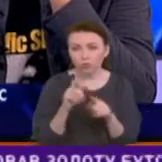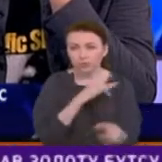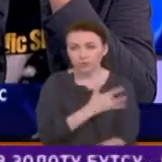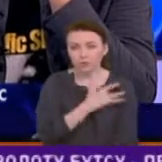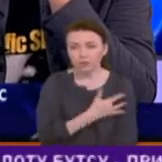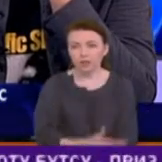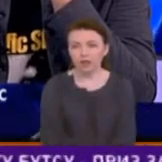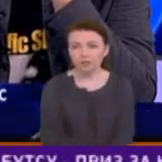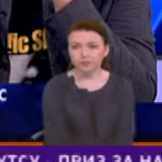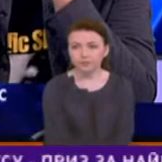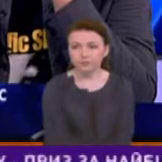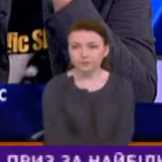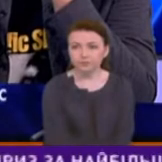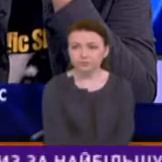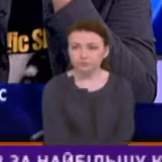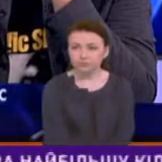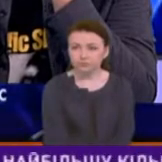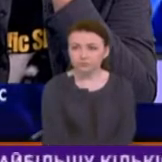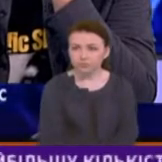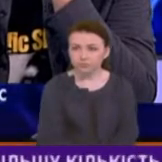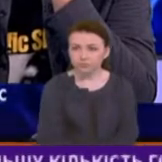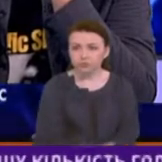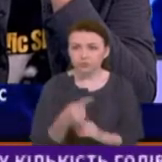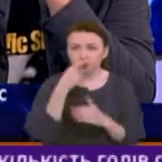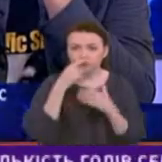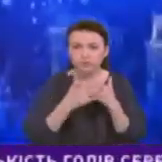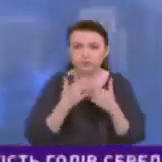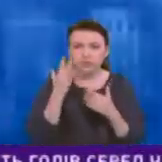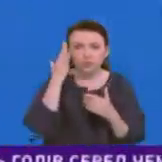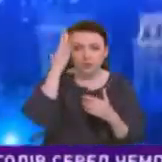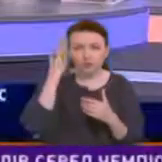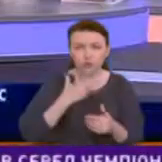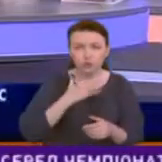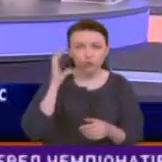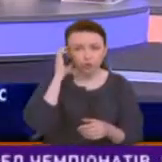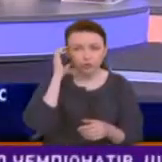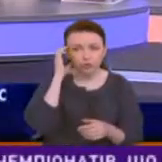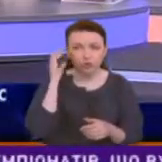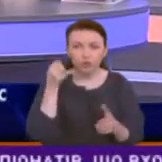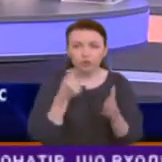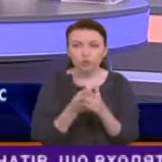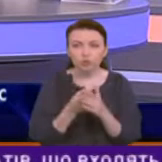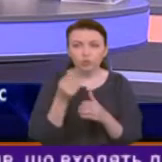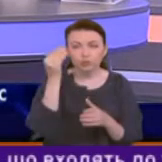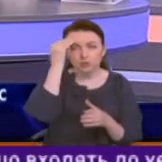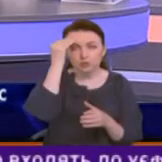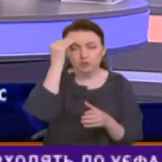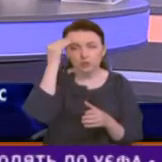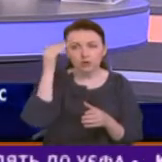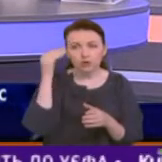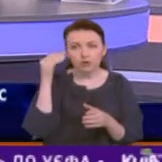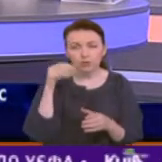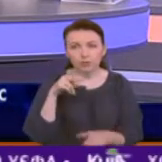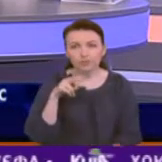подозрительно. Дякуємо. Дуже близькі ідеї нашої слухачки і глядачки до позиції патріарха,